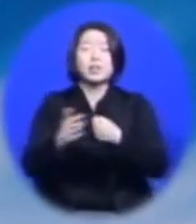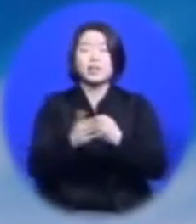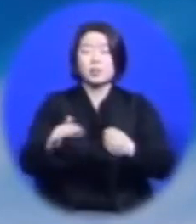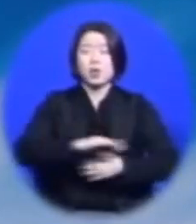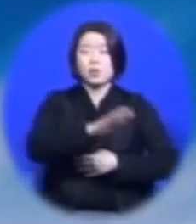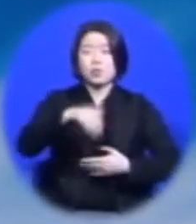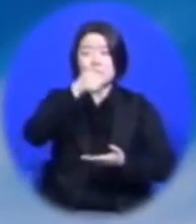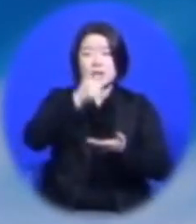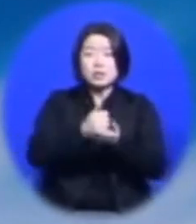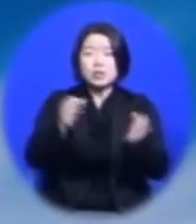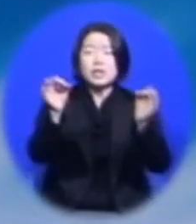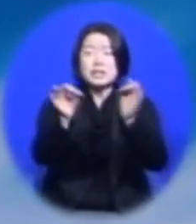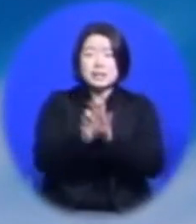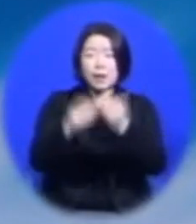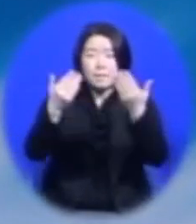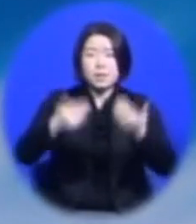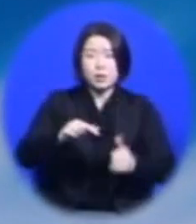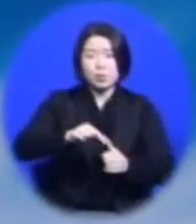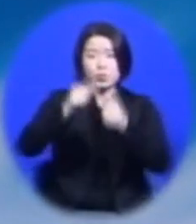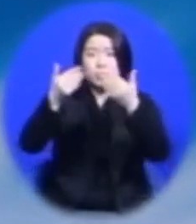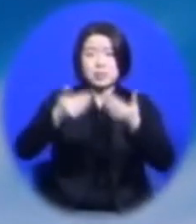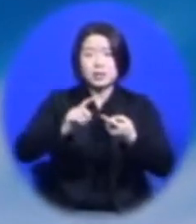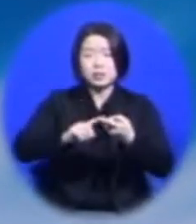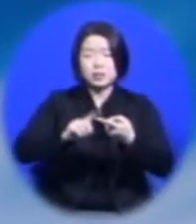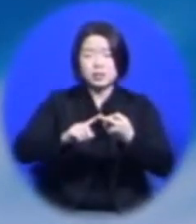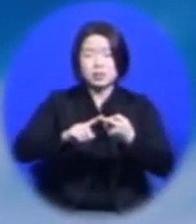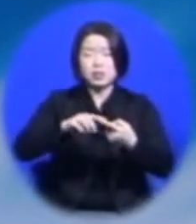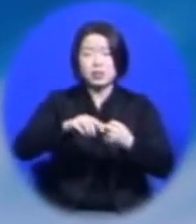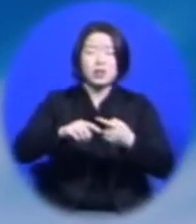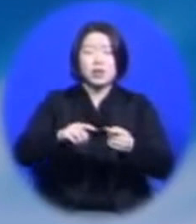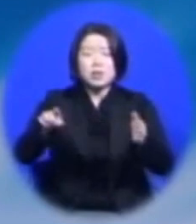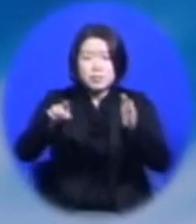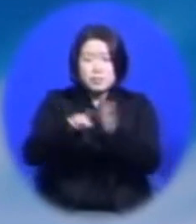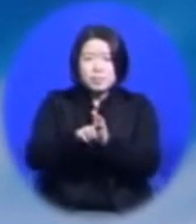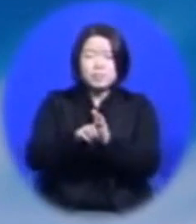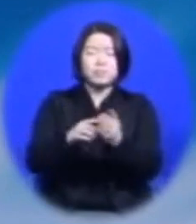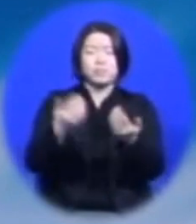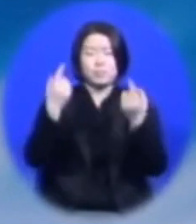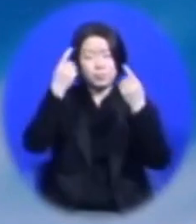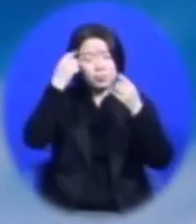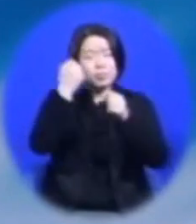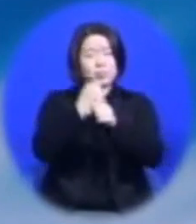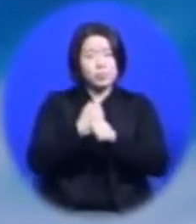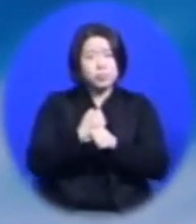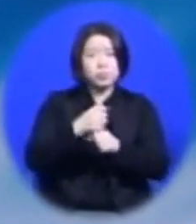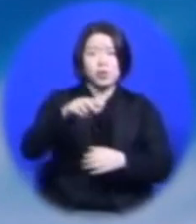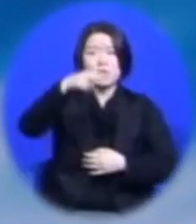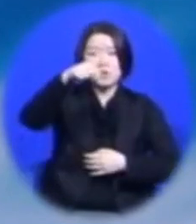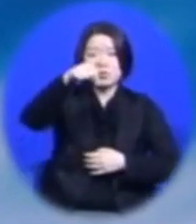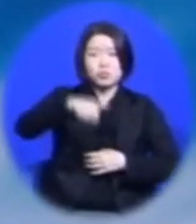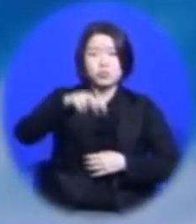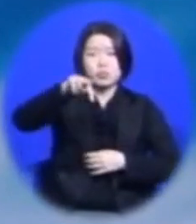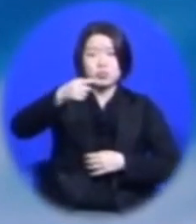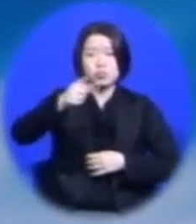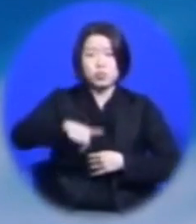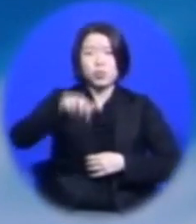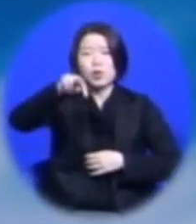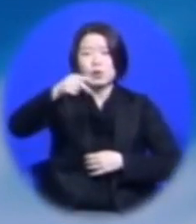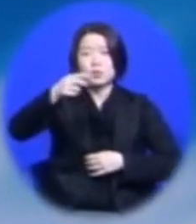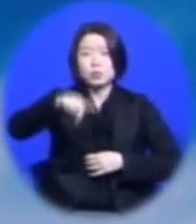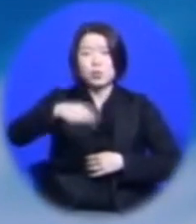죄의 사함을 받고 구원 받았다는 것을 신학적으로 구속 또는 속량이라고 말합니다.